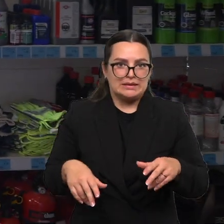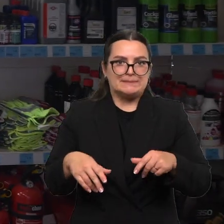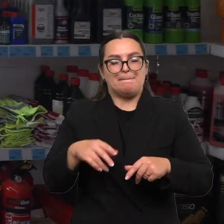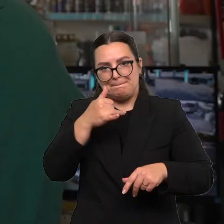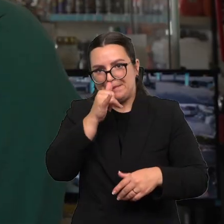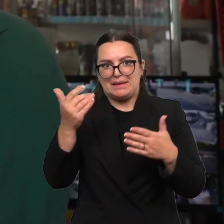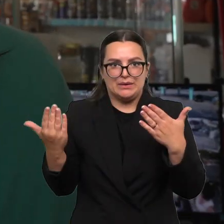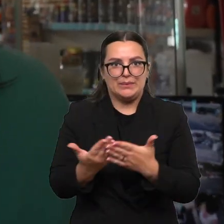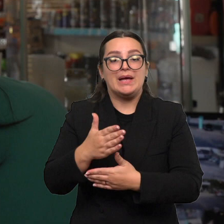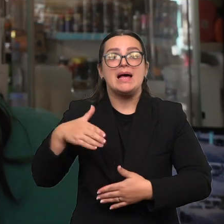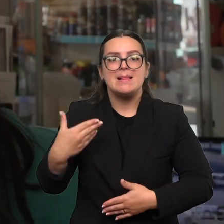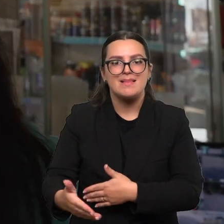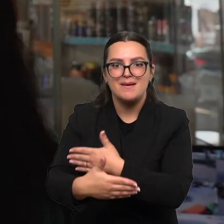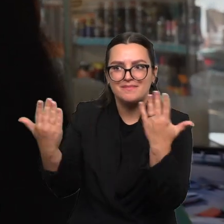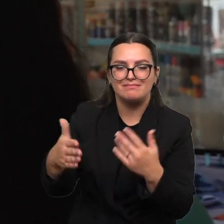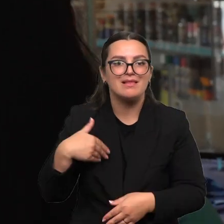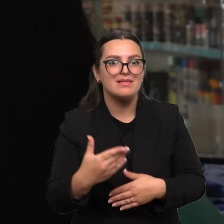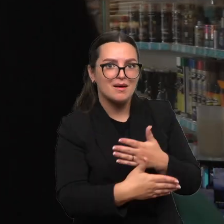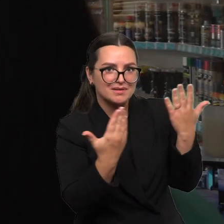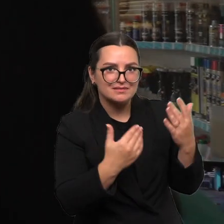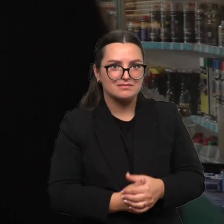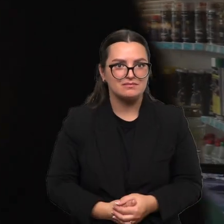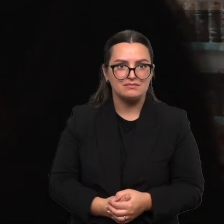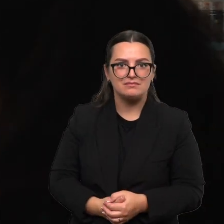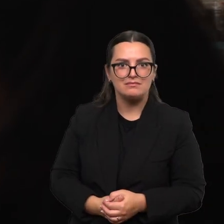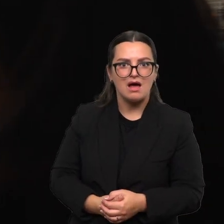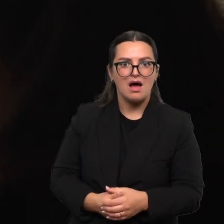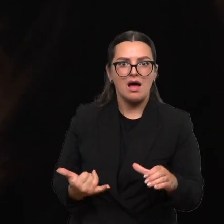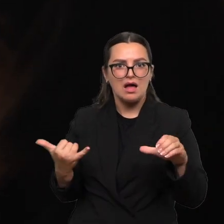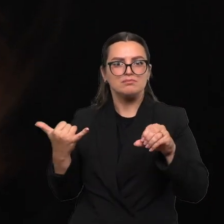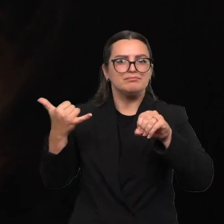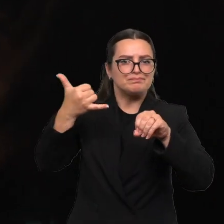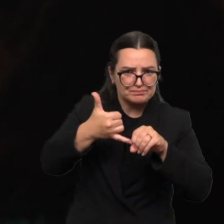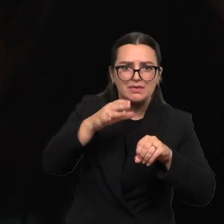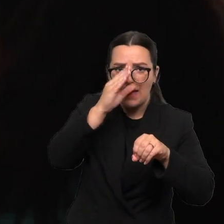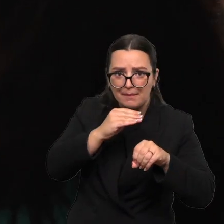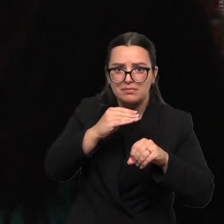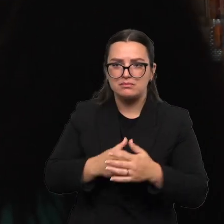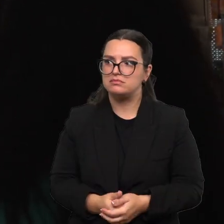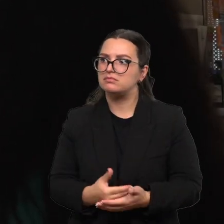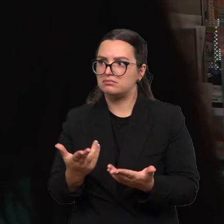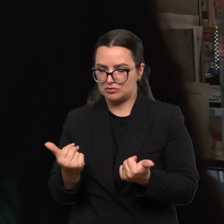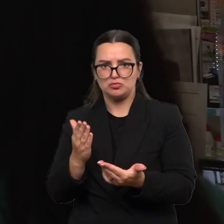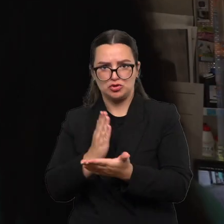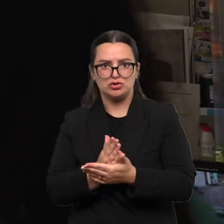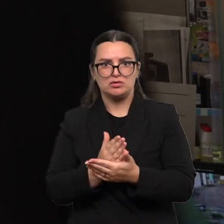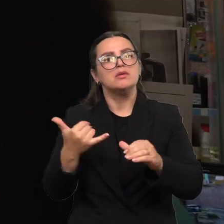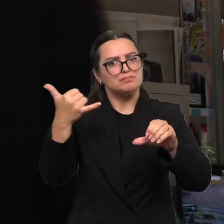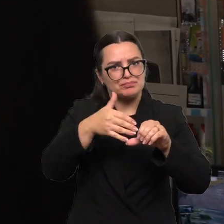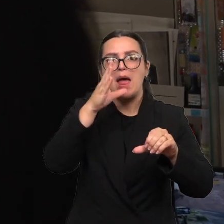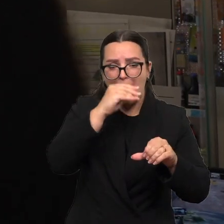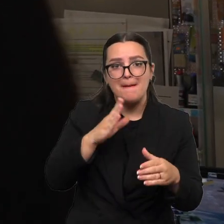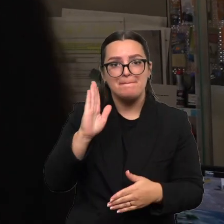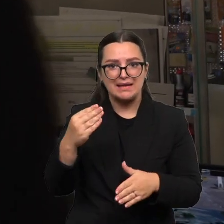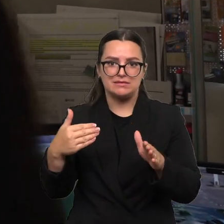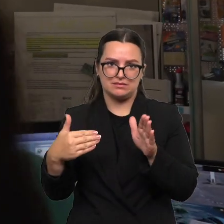Nu, dar vienas bandymas. Gerą dieną. Labą dieną. Ar degalų turit? Turim. Užpilt galit? Galim, bet